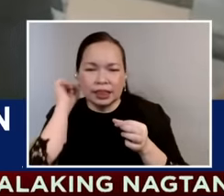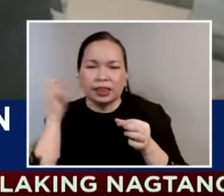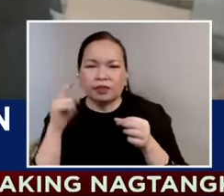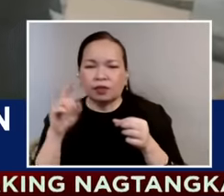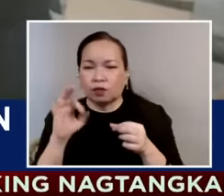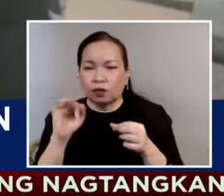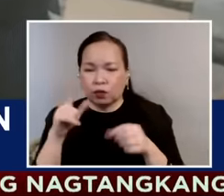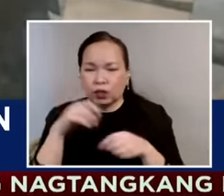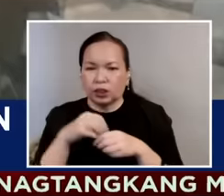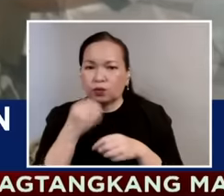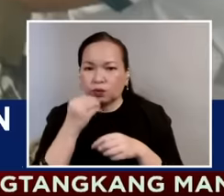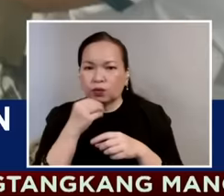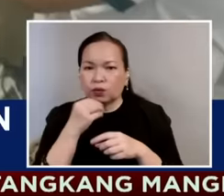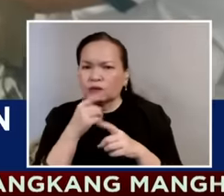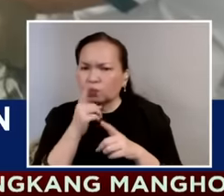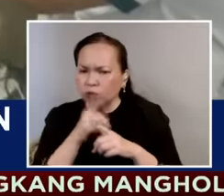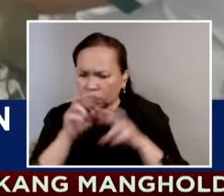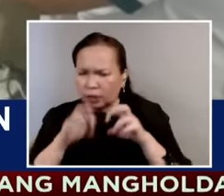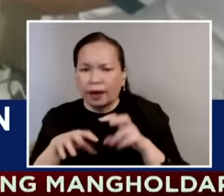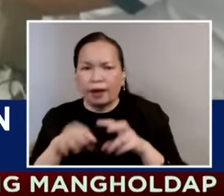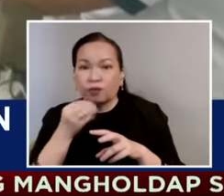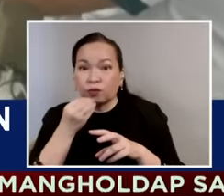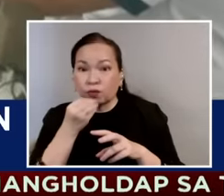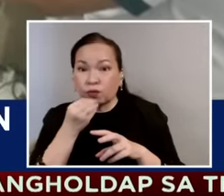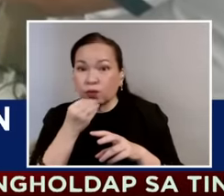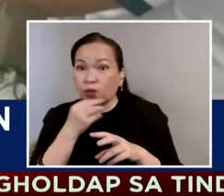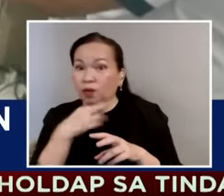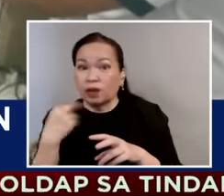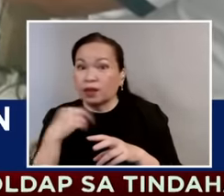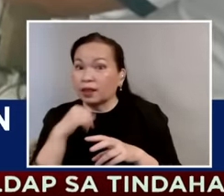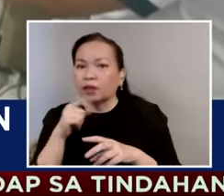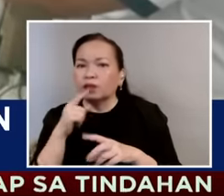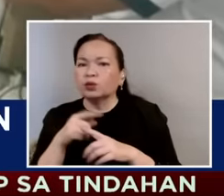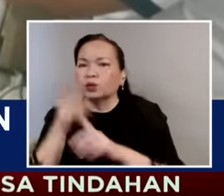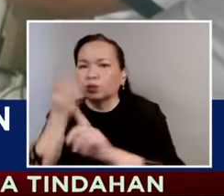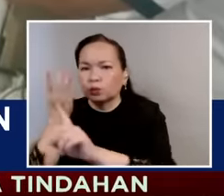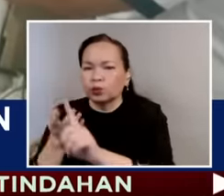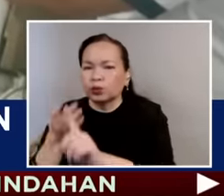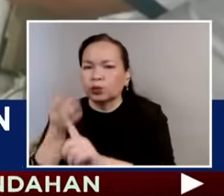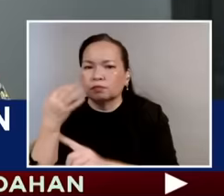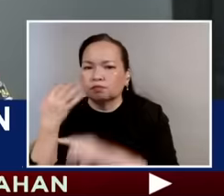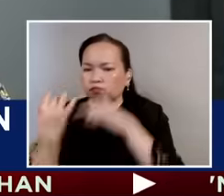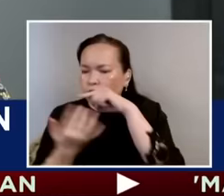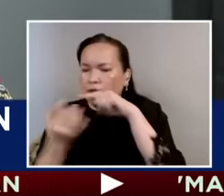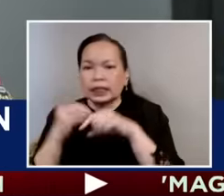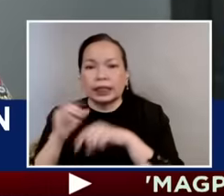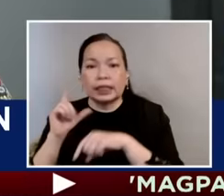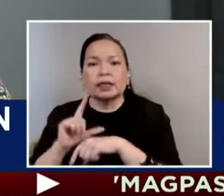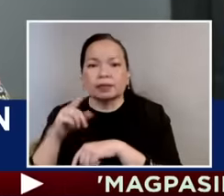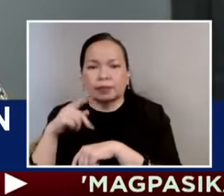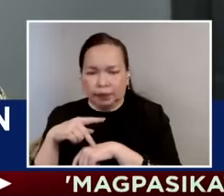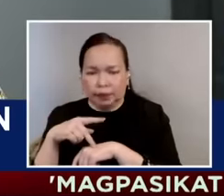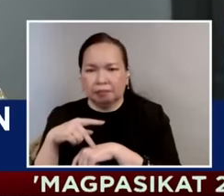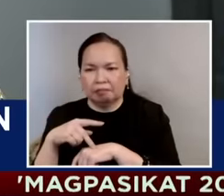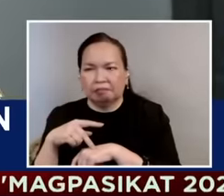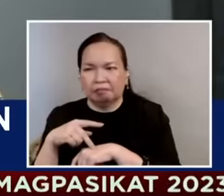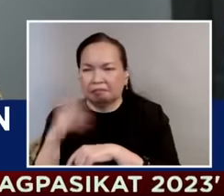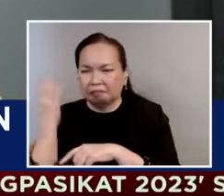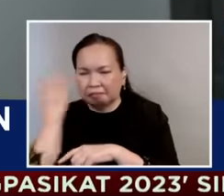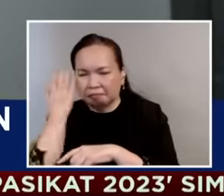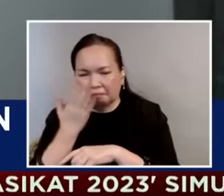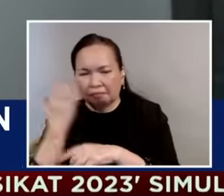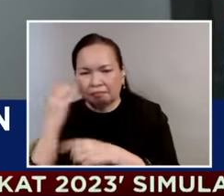fast food restaurant in order ang delivery, kundi sa isang drug personality sa Las Piñas City. According to the delivery rider,